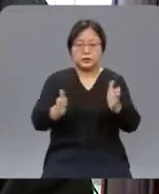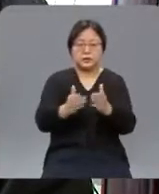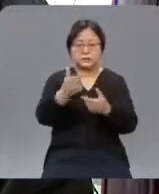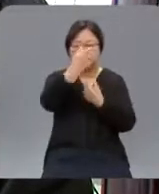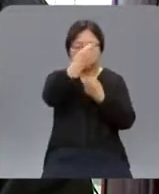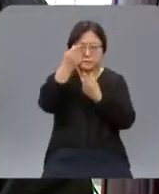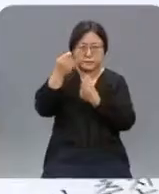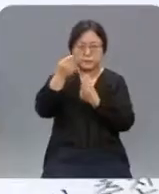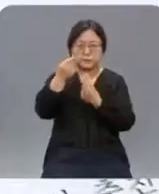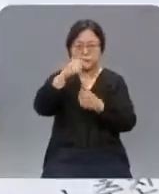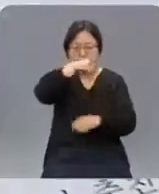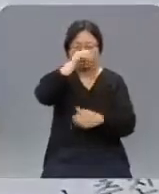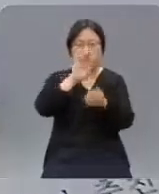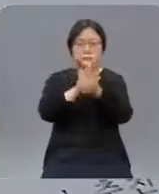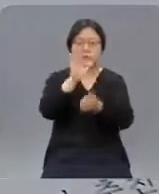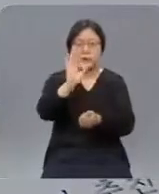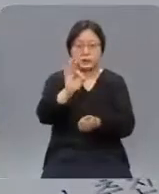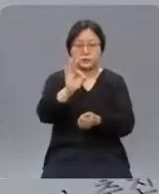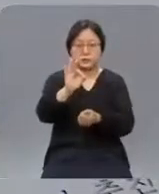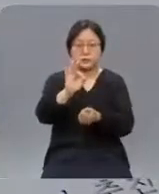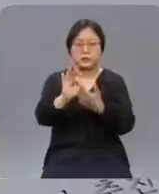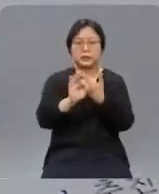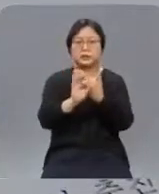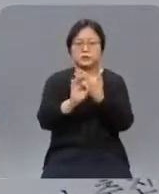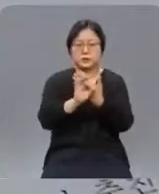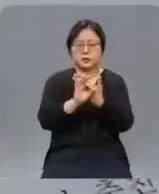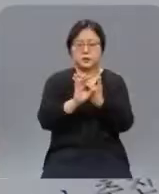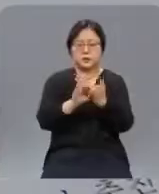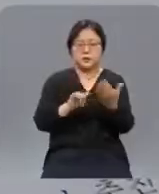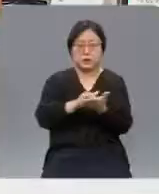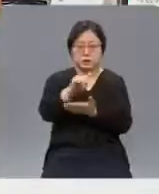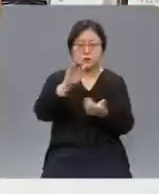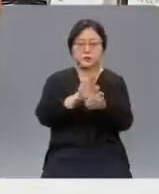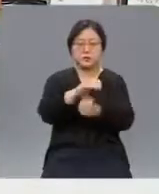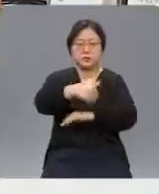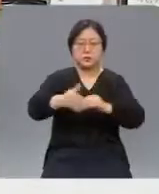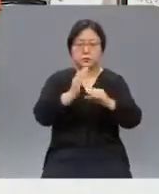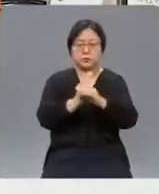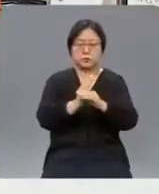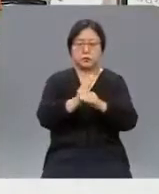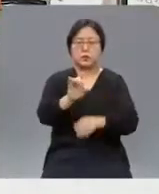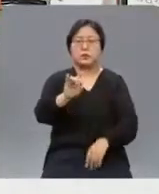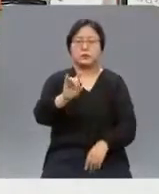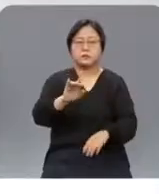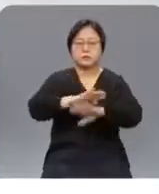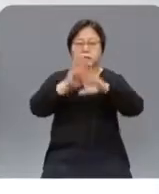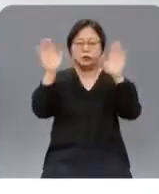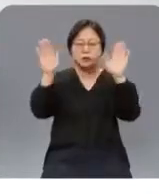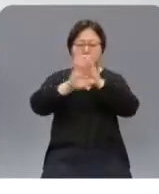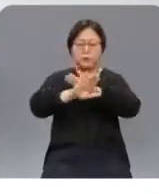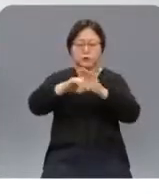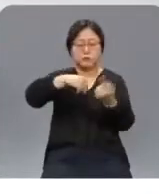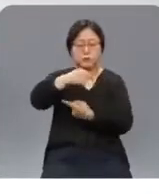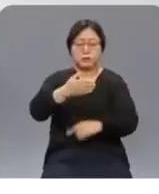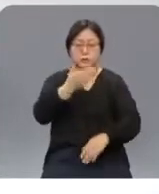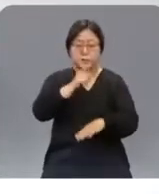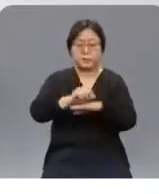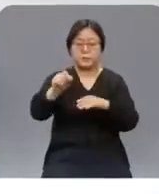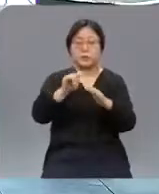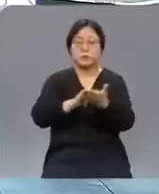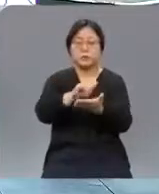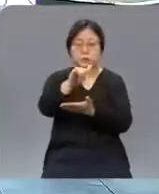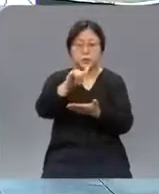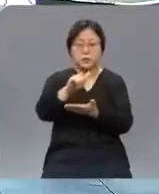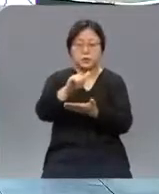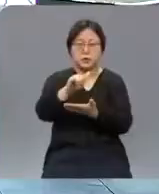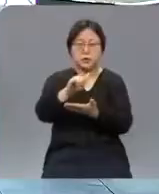많이 양선 무한 공황은 오는 6월부터 활주로 시민의 삶과 직결되는 이른바 소화 캠 우리만의 왕도를 다시 찾게 될 해서 화재진압 및 인명구조 를 위한 연장 공사를 시작하는 등 국제선 2.5m 로 5 없겠습니다 공약 양 후보 측의 3가지 대표 소아 것입니다 활성화에 대비하고 있습니다 양승진 후보는 오랜 공직 경험을 신속 대응 능력을 키울 필요가 있고요 주말에 맑고 포근한 날씨 보이다가 kbs 뉴스 박성 입니다 정부의 킹 공약을 물었습니다 토대로 공무원 승진 시험 제와 주제